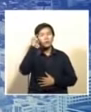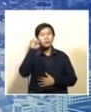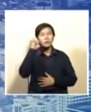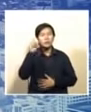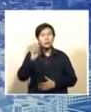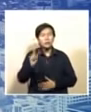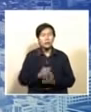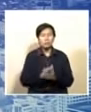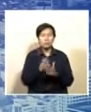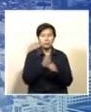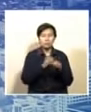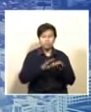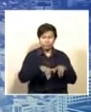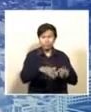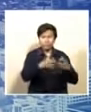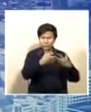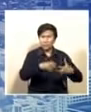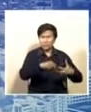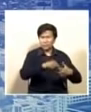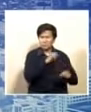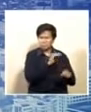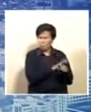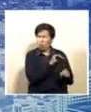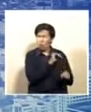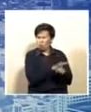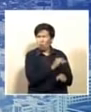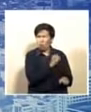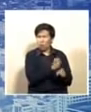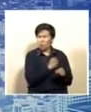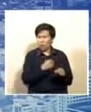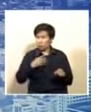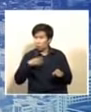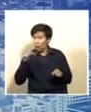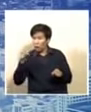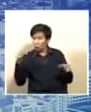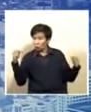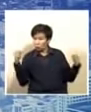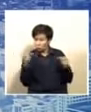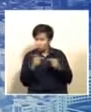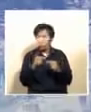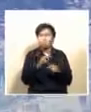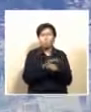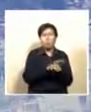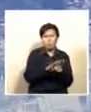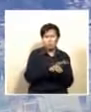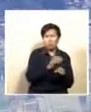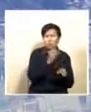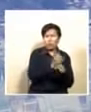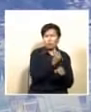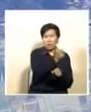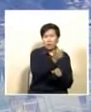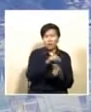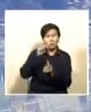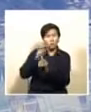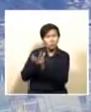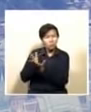ก็จะเห็นว่าตัวเลขก็ใกล้เคียงกันกับกำลังการผลิตที่เหลือนะฮะอย่างไรก็ตามแ